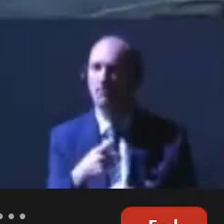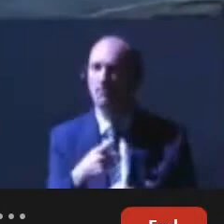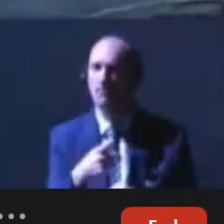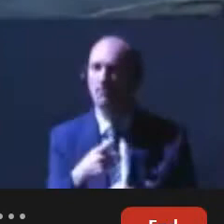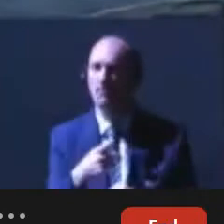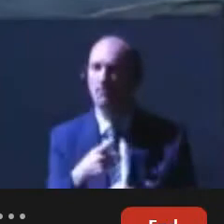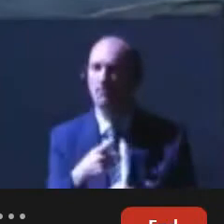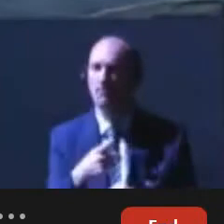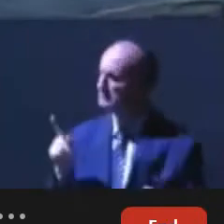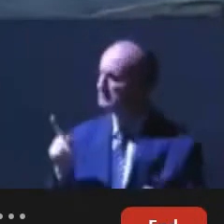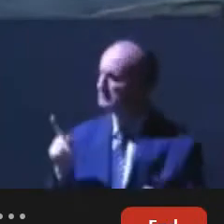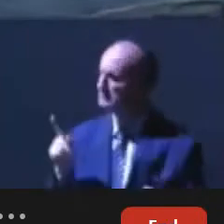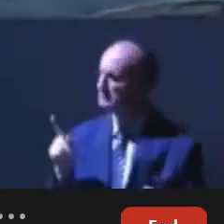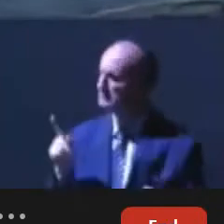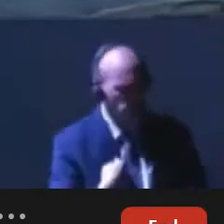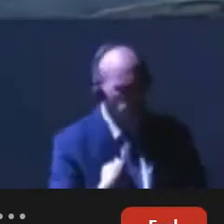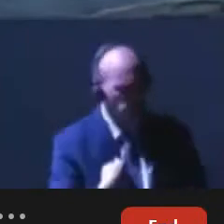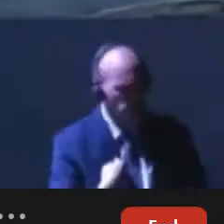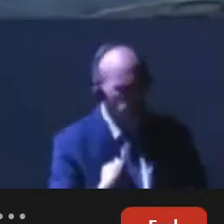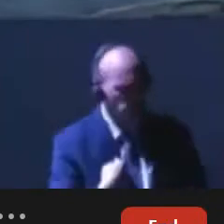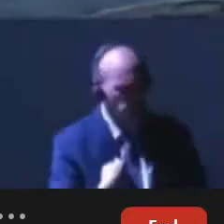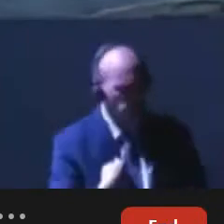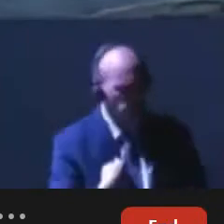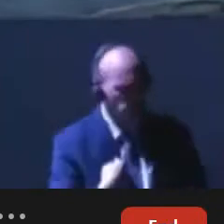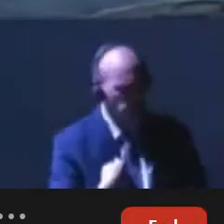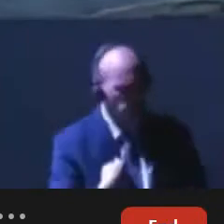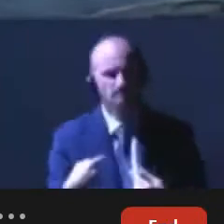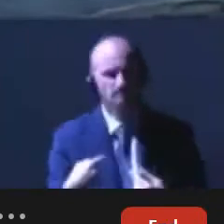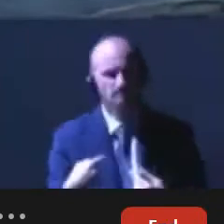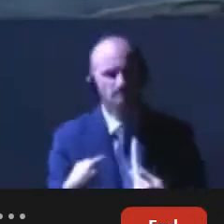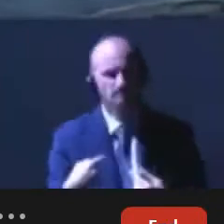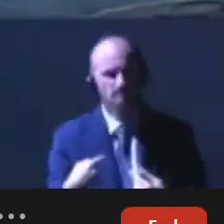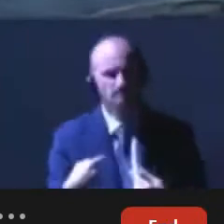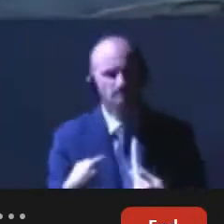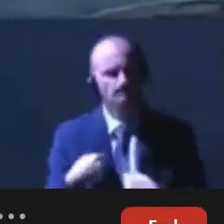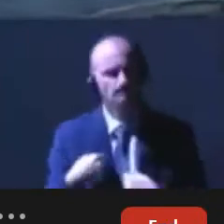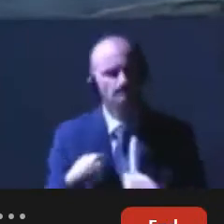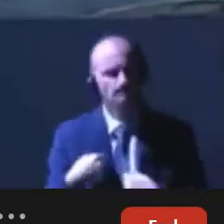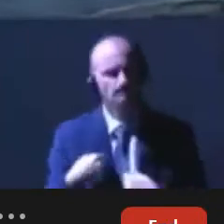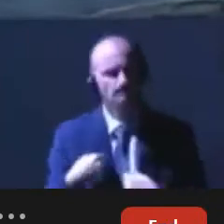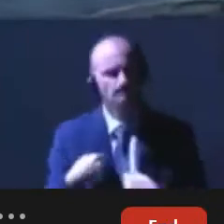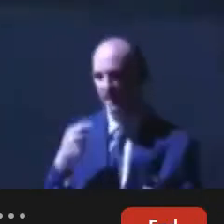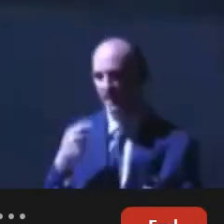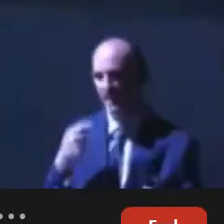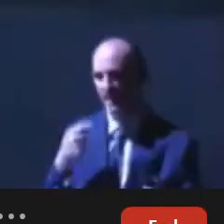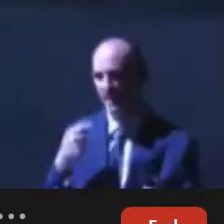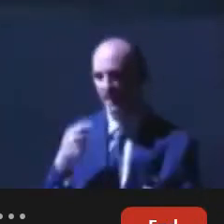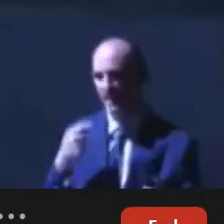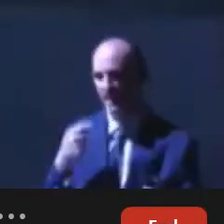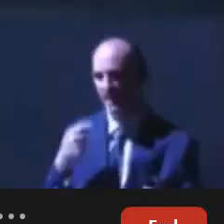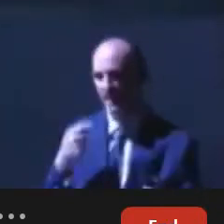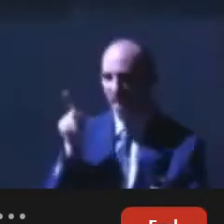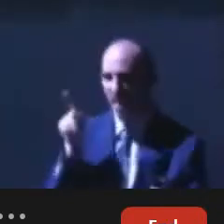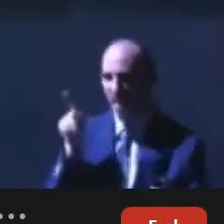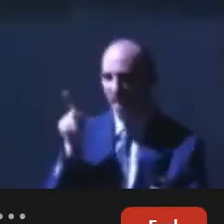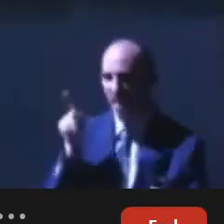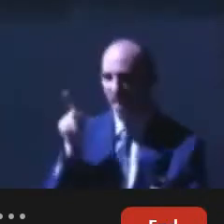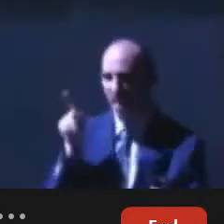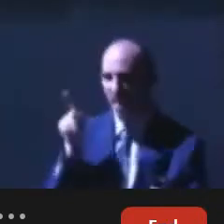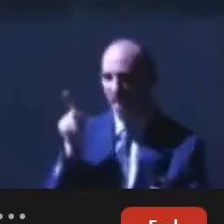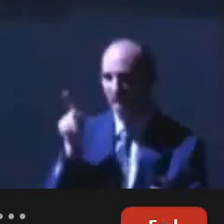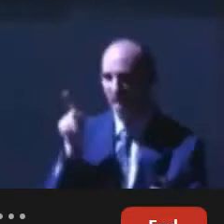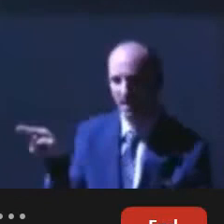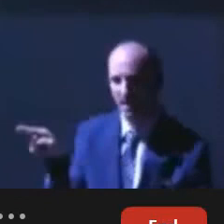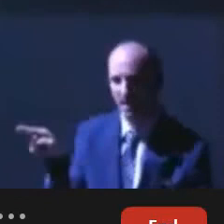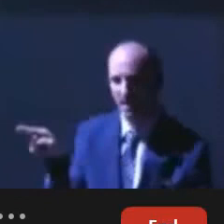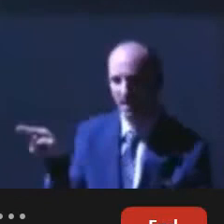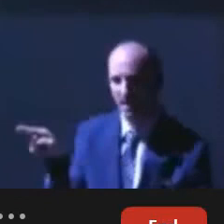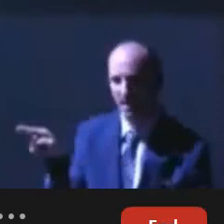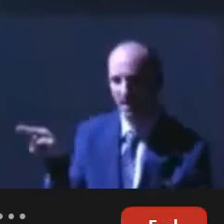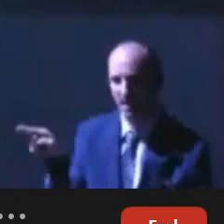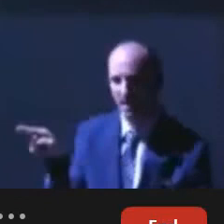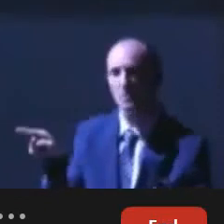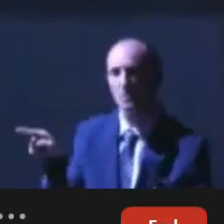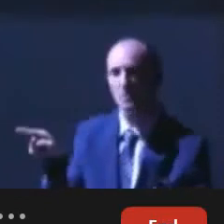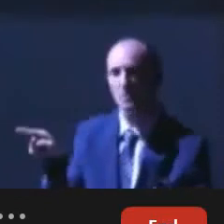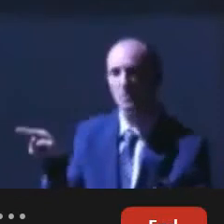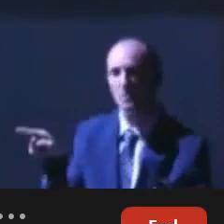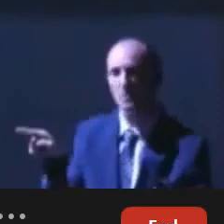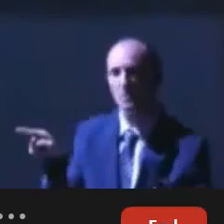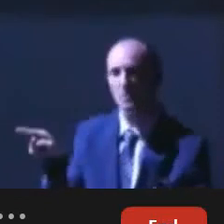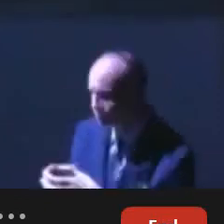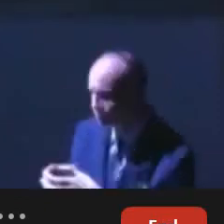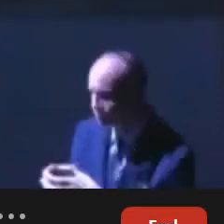chứ có vấn đề gì đâu, đó là mảng quy dân của tôi mà. Thế anh cũng như vậy thôi, anh lấy cái mảng đó và anh sẽ làm việc, anh sẽ tạo một cái đội ngũ, cái